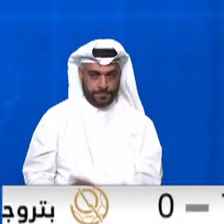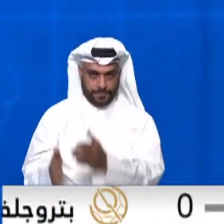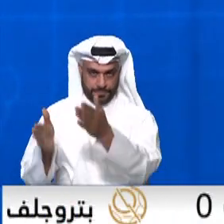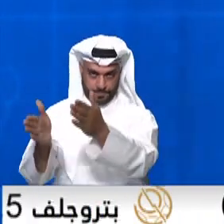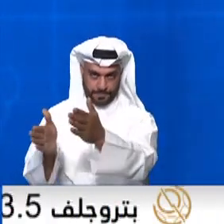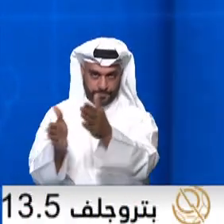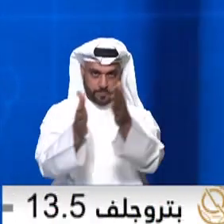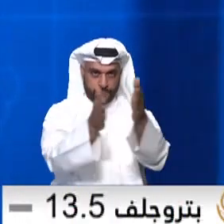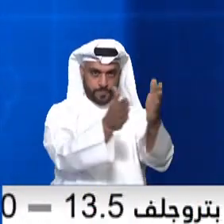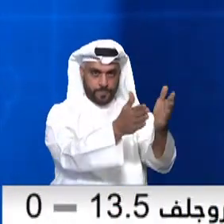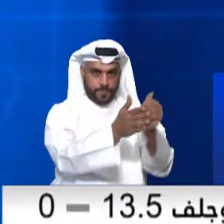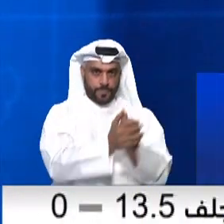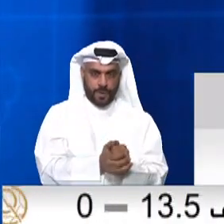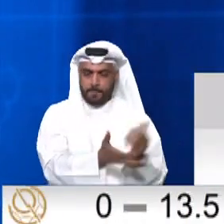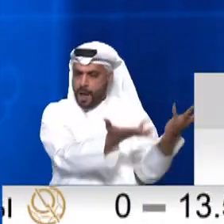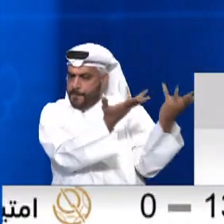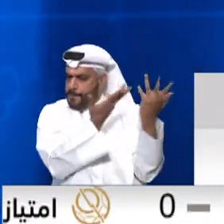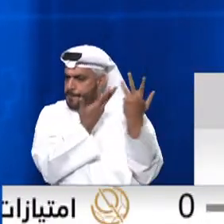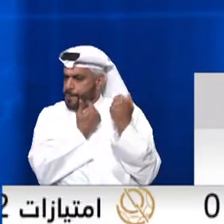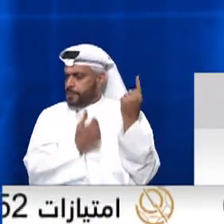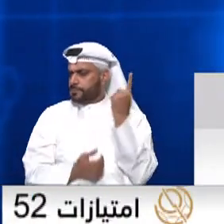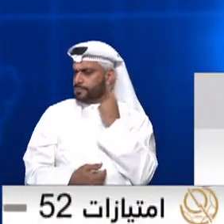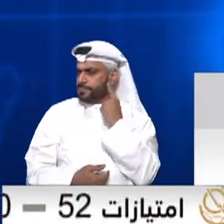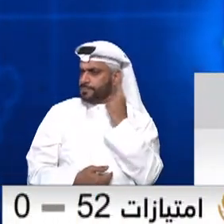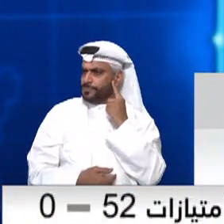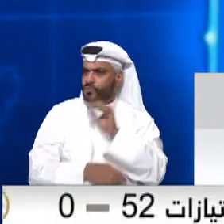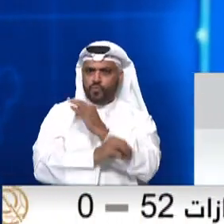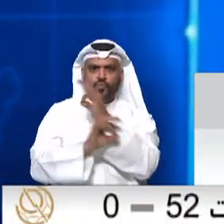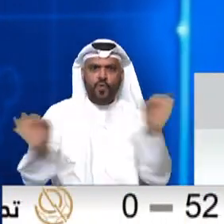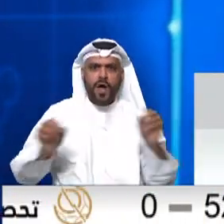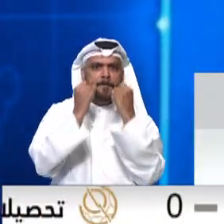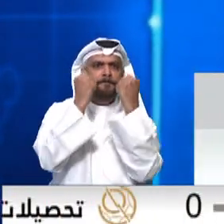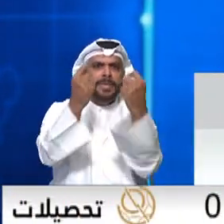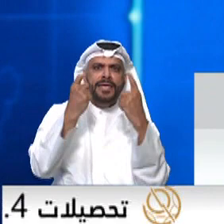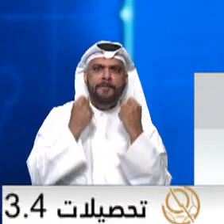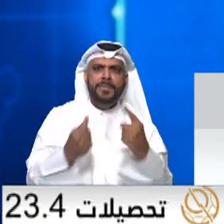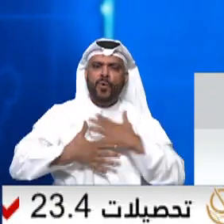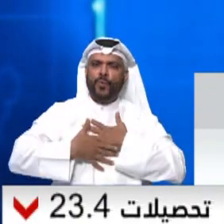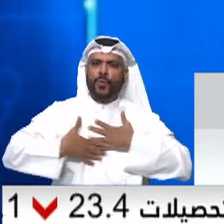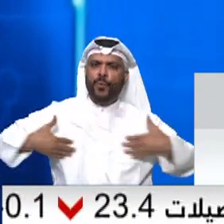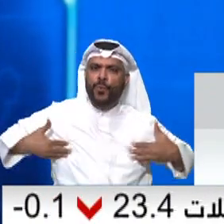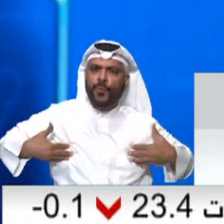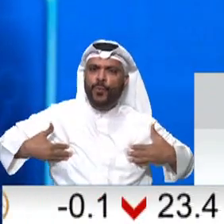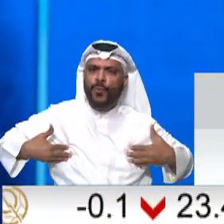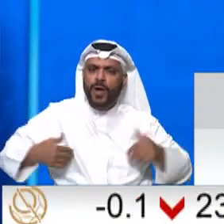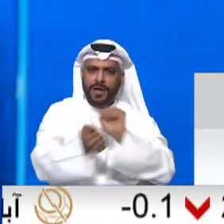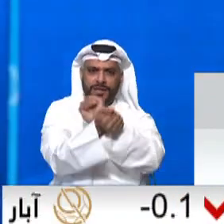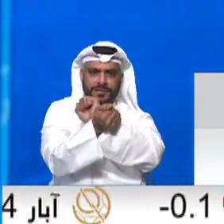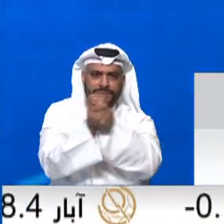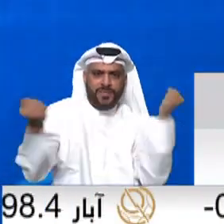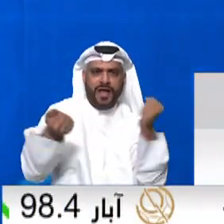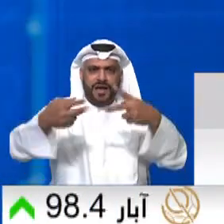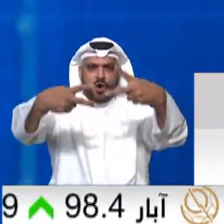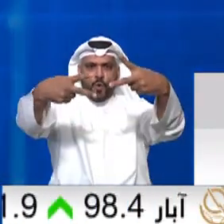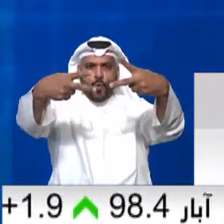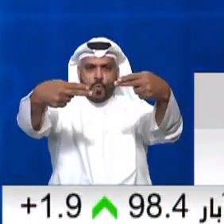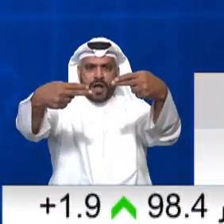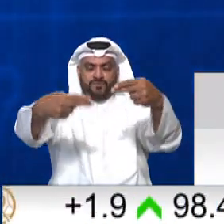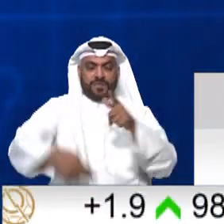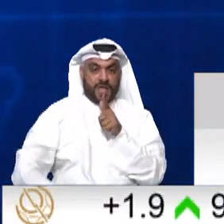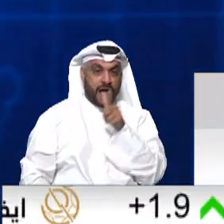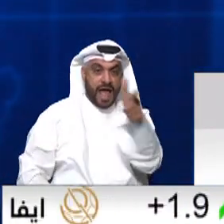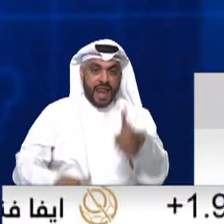هذا وتوالت ردود الفعل الدوليه المرحبه باتفاق الهدنه الانسانيه في غزه واعلن الرئيس المصري عبد الفتاح